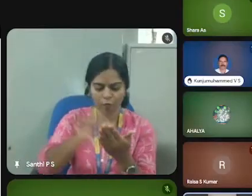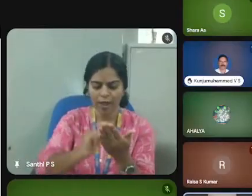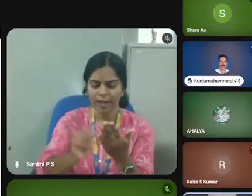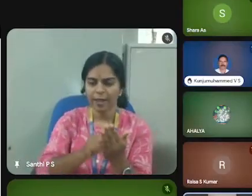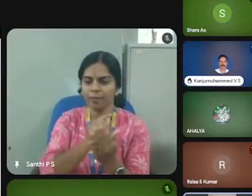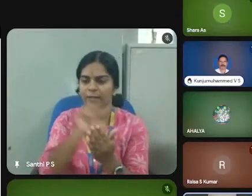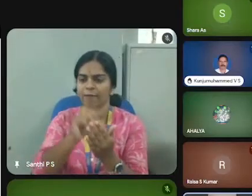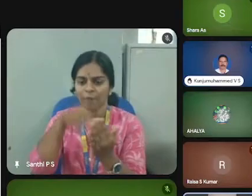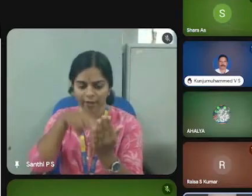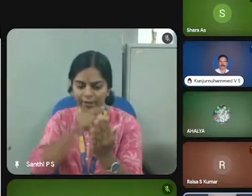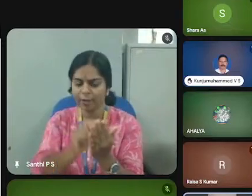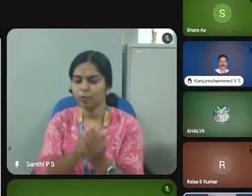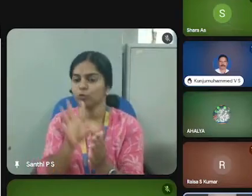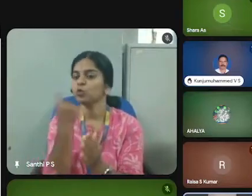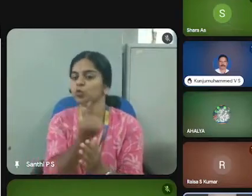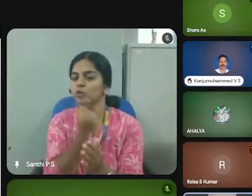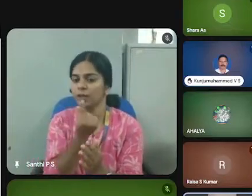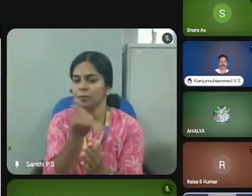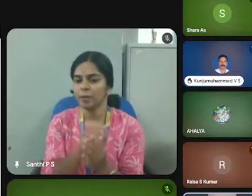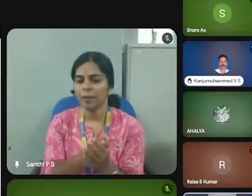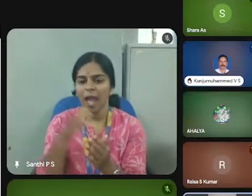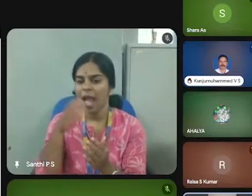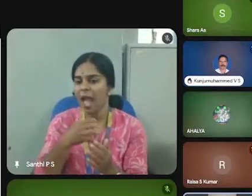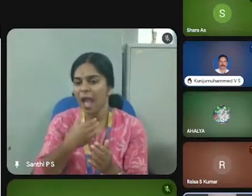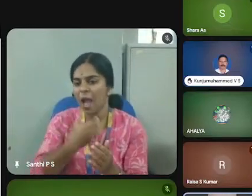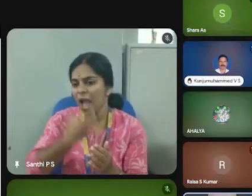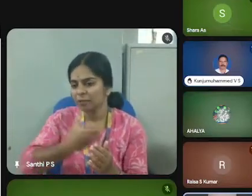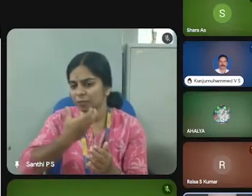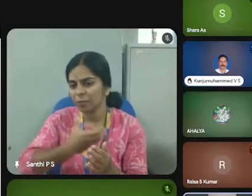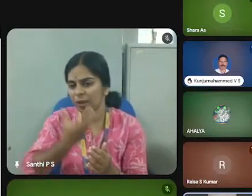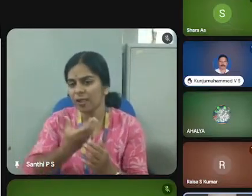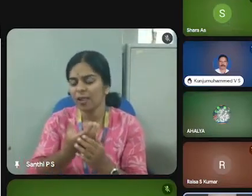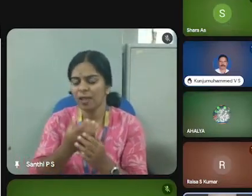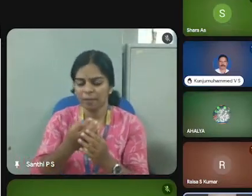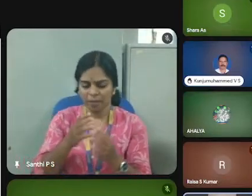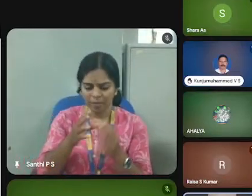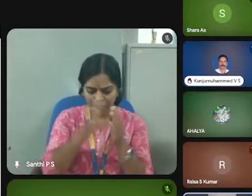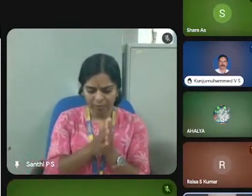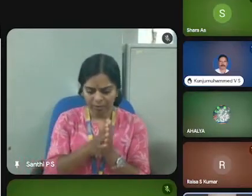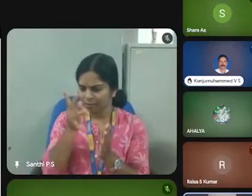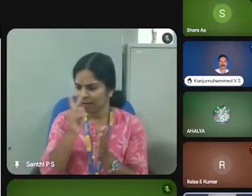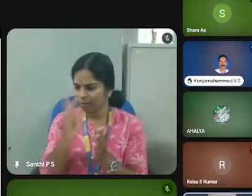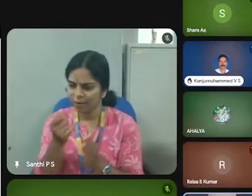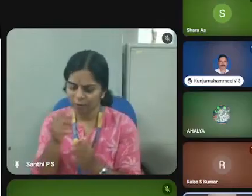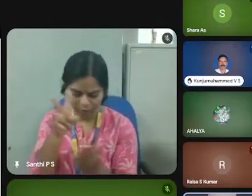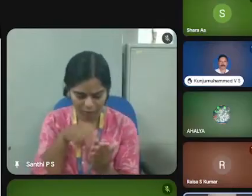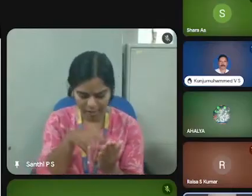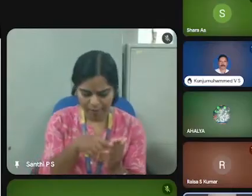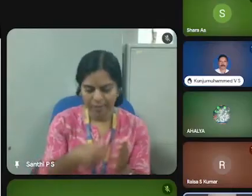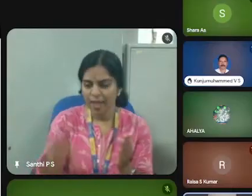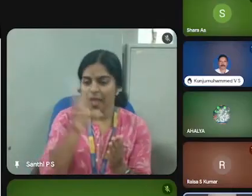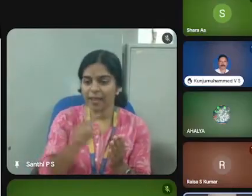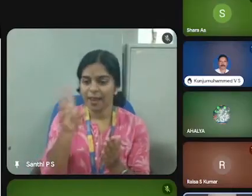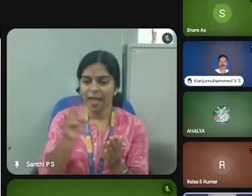ഉപയോഗിച്ചേക്കുന്നത്. അപ്പൊ നമ്മളെ സംബന്ധിച്ച് ഇപ്പൊ ആപ്പിൾ എന്നുള്ളത് വായിക്കാനായിട്ട് നമ്മൾ അത്ര എഫേർട്ട് എടുക്കുന്നില്ലല്ലോ, കാണുമ്പോൾ തന്നെ വായിക്കുന്നത്. അപ്പൊ റിപ്പീറ്റഡ് ആയിട്ട് വായിച്ച്